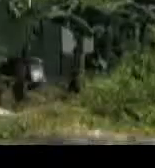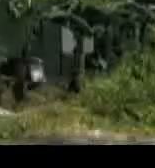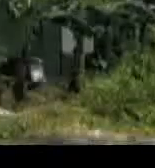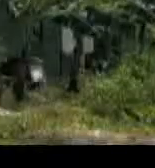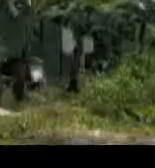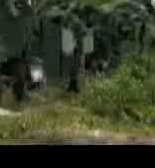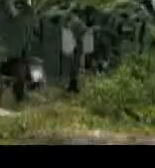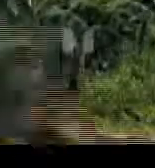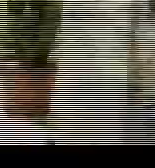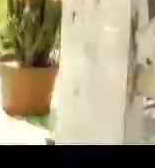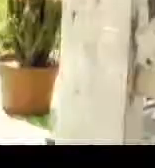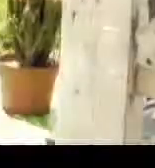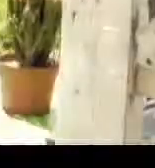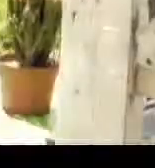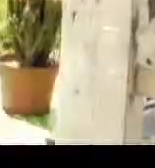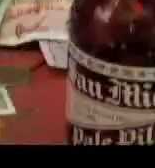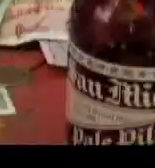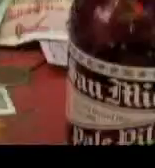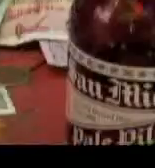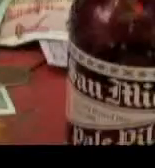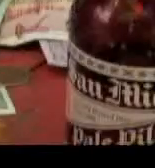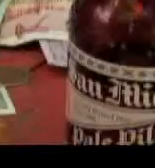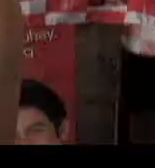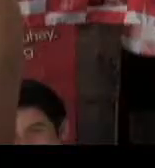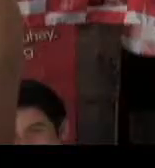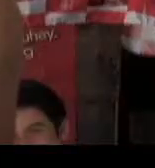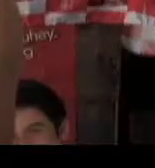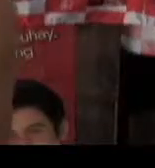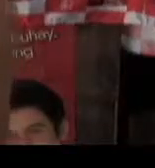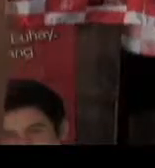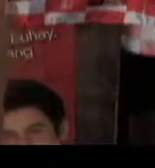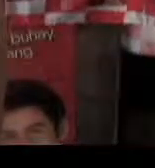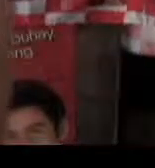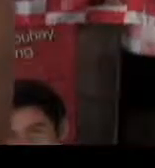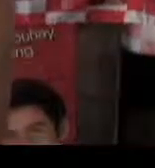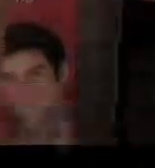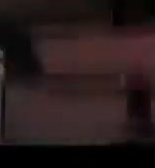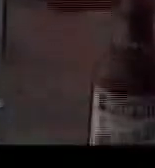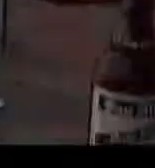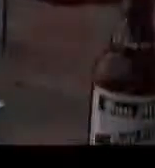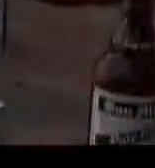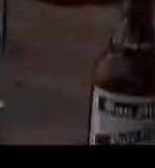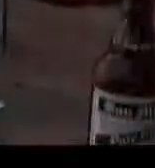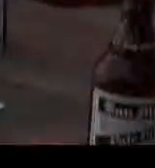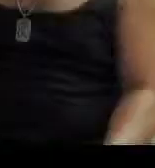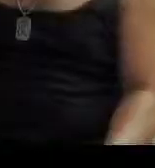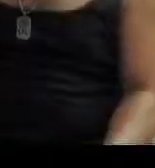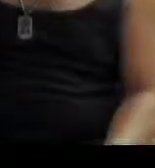하다가 한 달 두 달 지나면